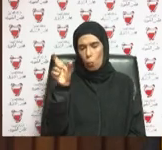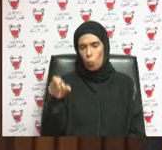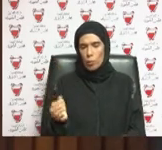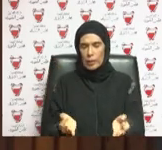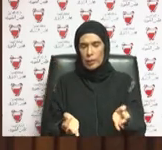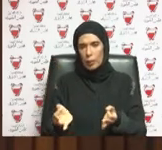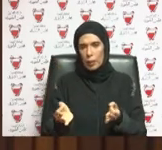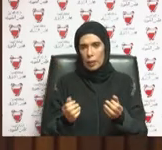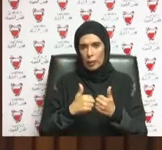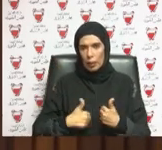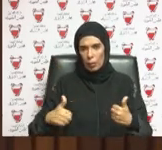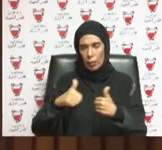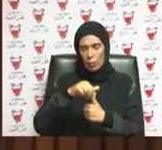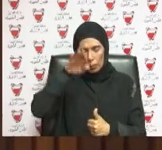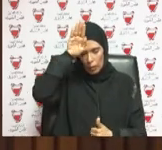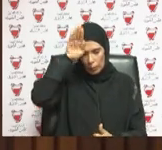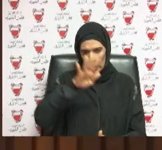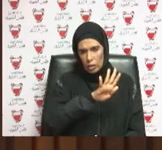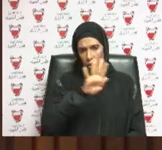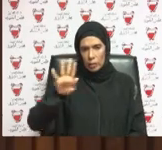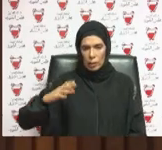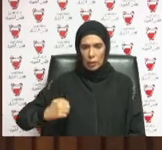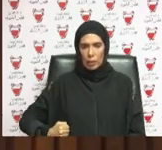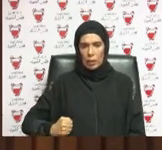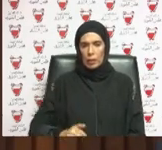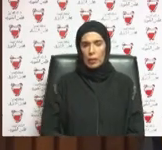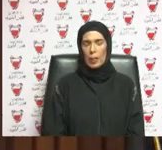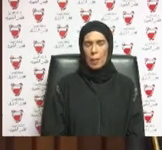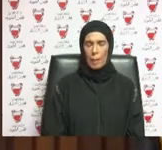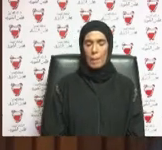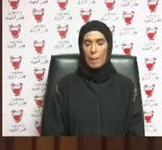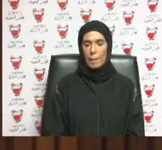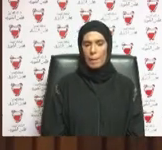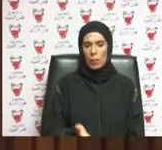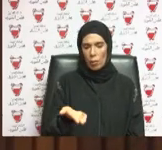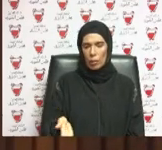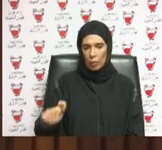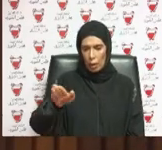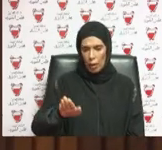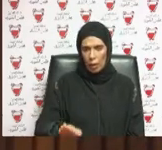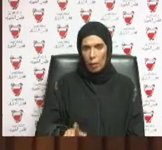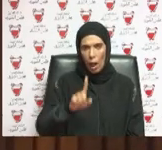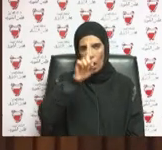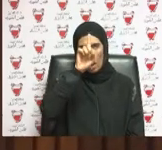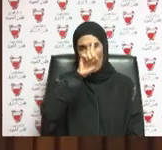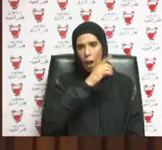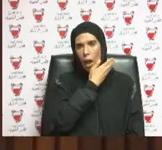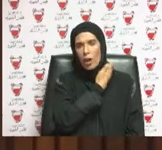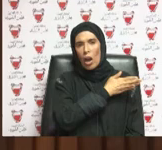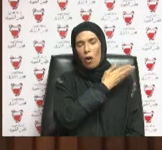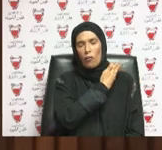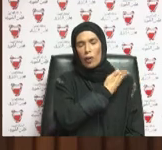وإلى العائلة الكريمة وجميع شعب البحرين في وفاة المغفور له بإذن الله تعالى صاحب